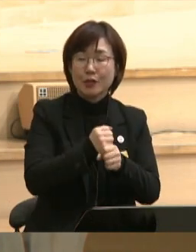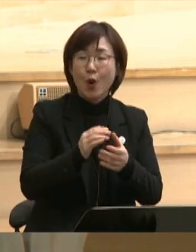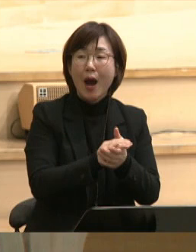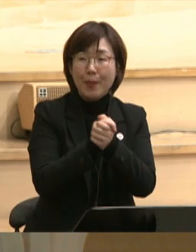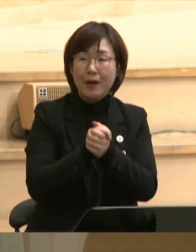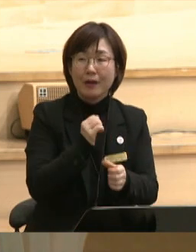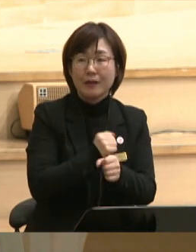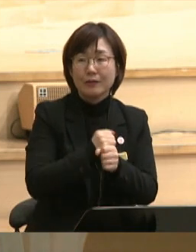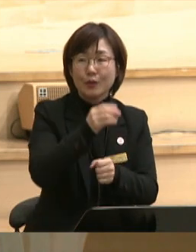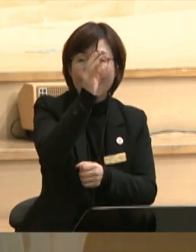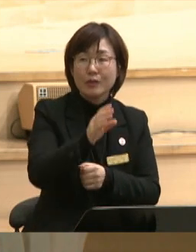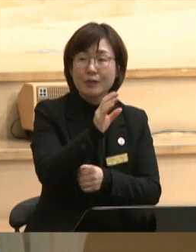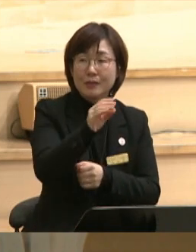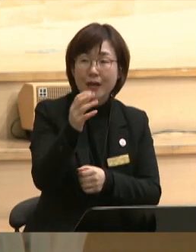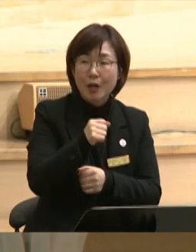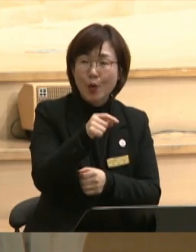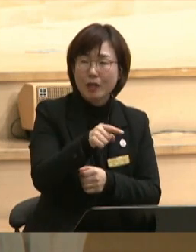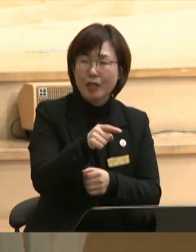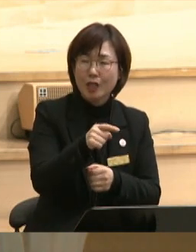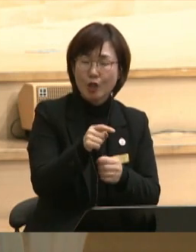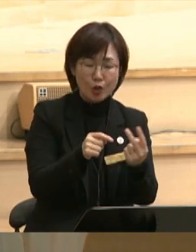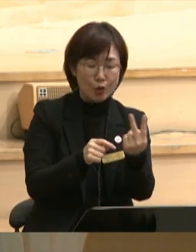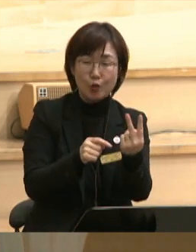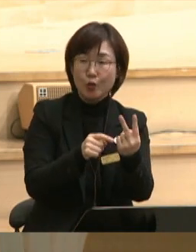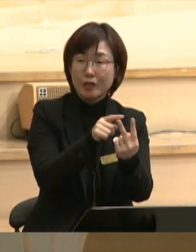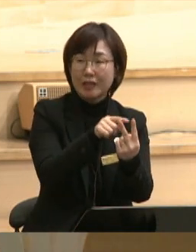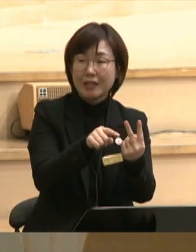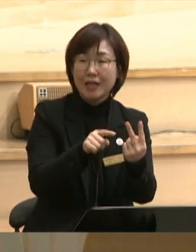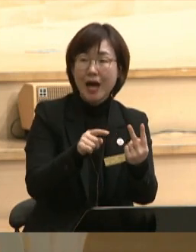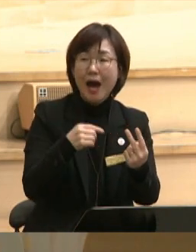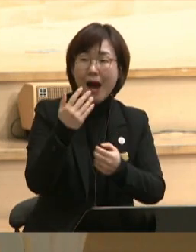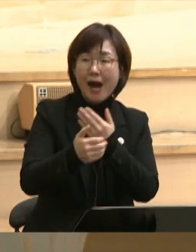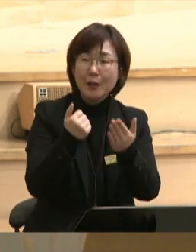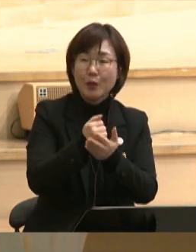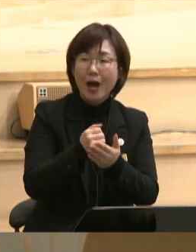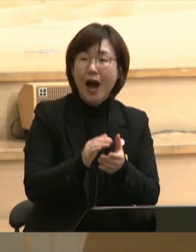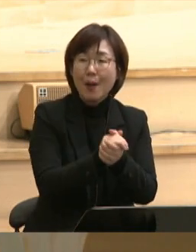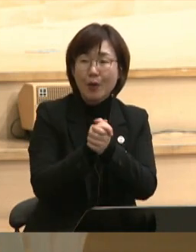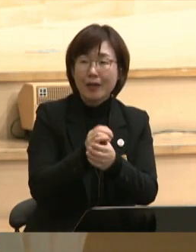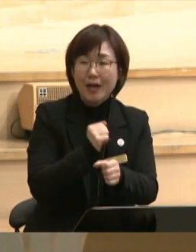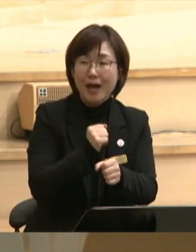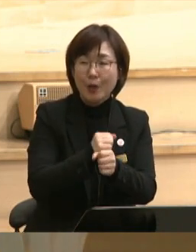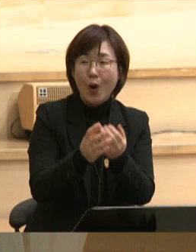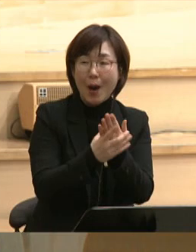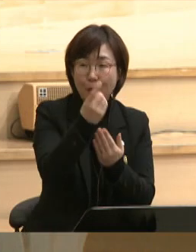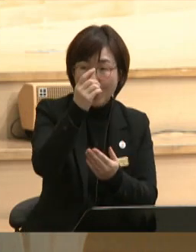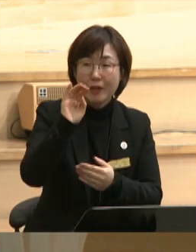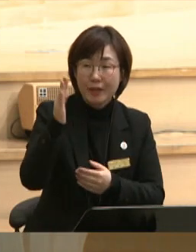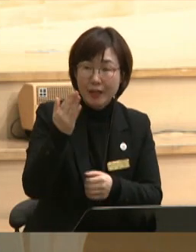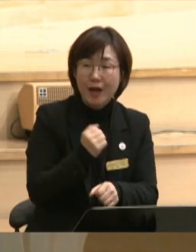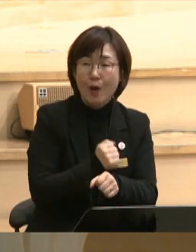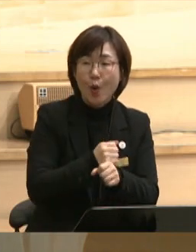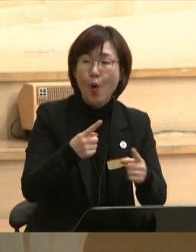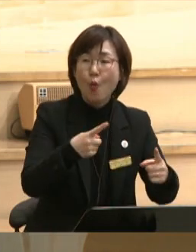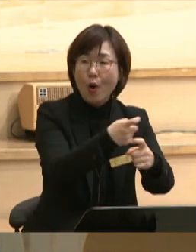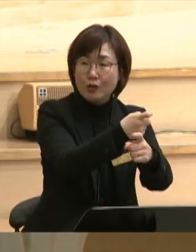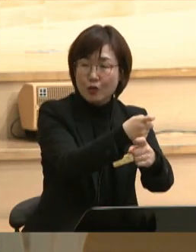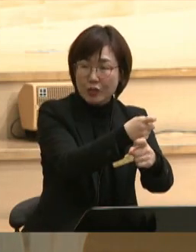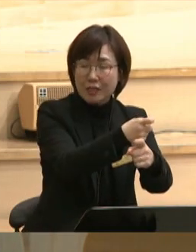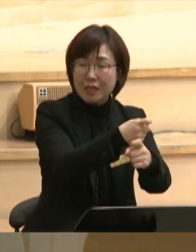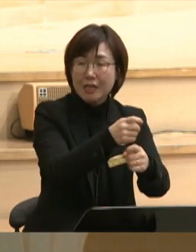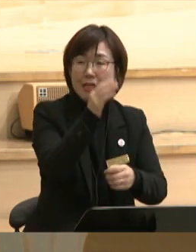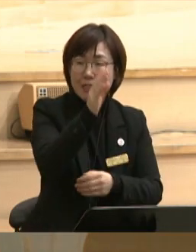또 십자가로이 둘을 한 몸으로 하나님과 화목하게 하려 하심이라 원수 된 것을 십자가로